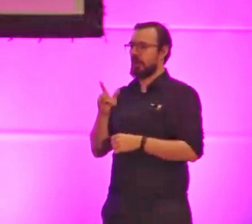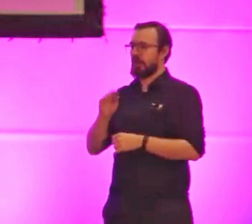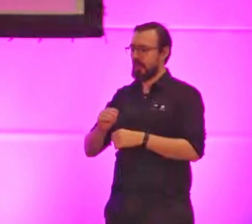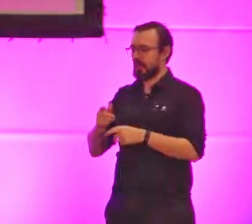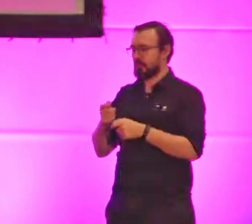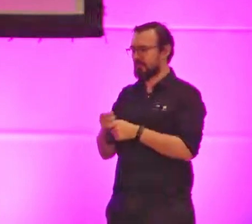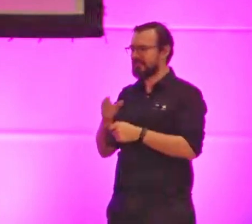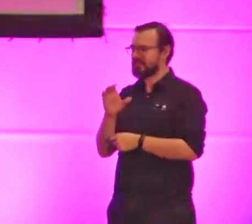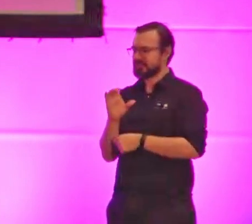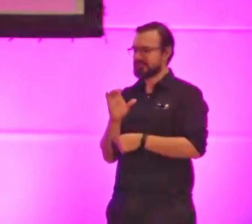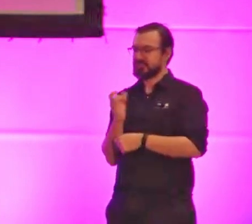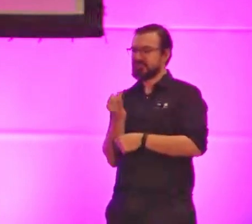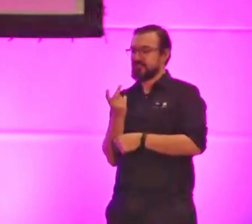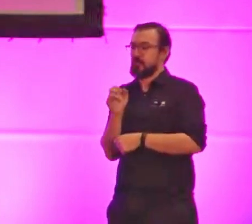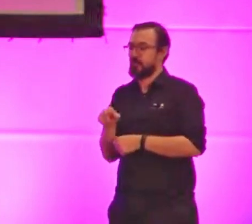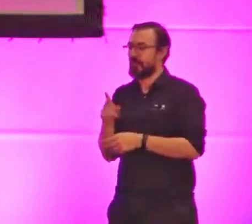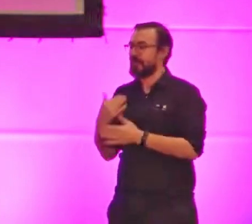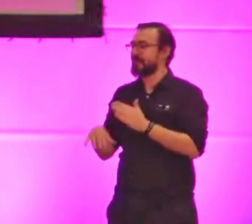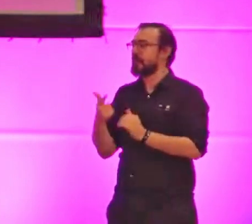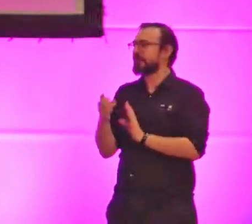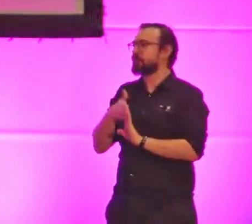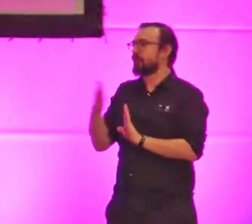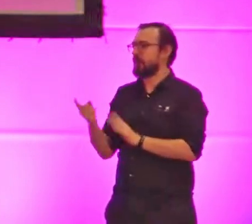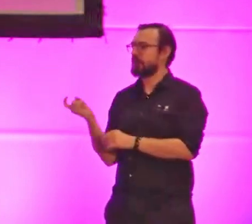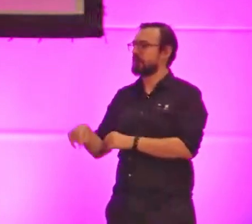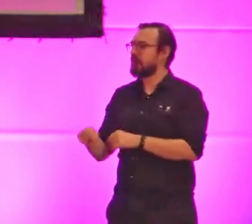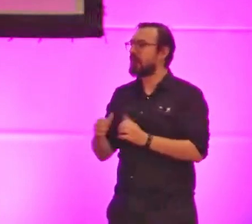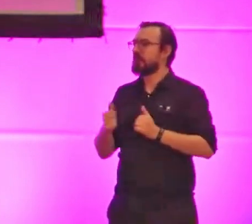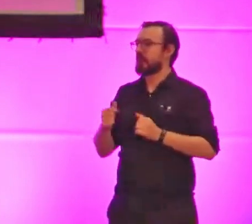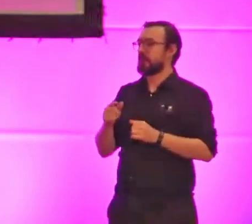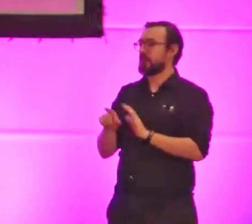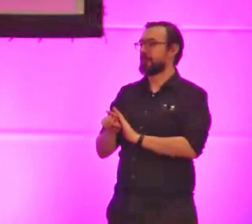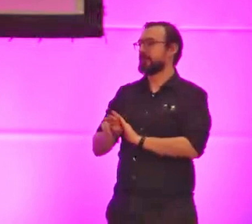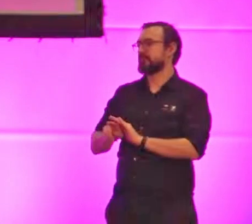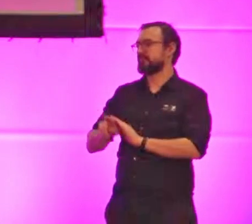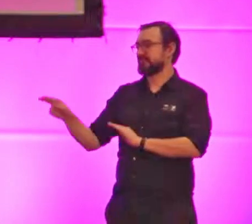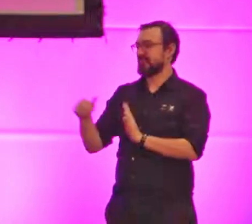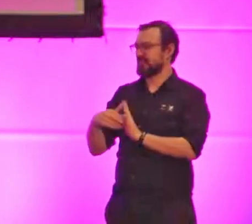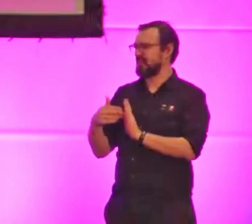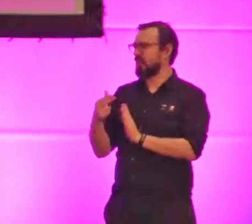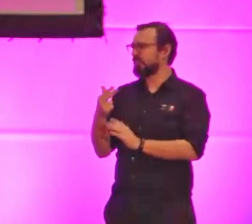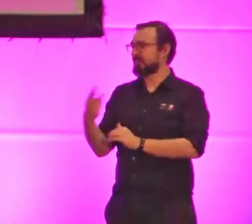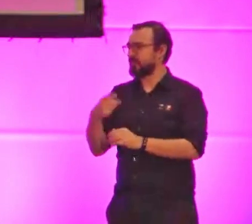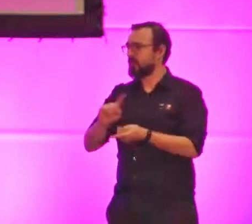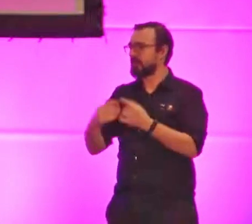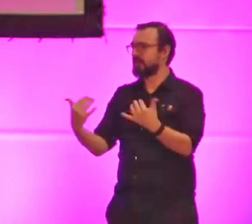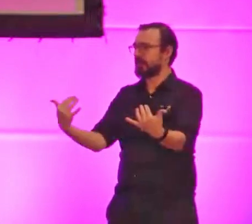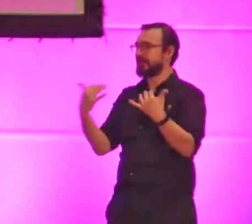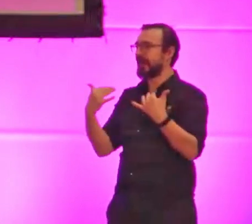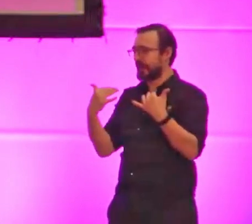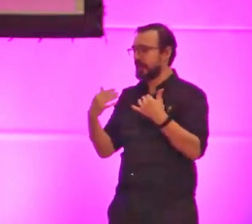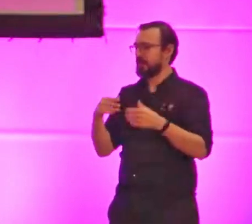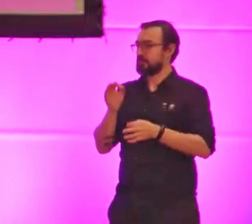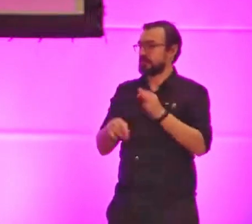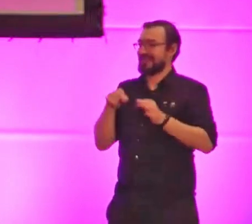oljefyndigheter. Chevron, ett amerikanskt bolag, hade kommit hit redan 70-talet, men stack upp från med 83 när de blev attackerade just